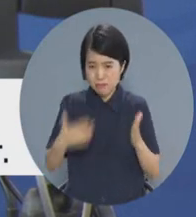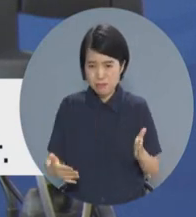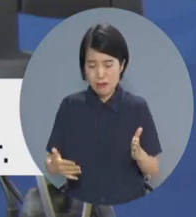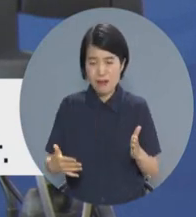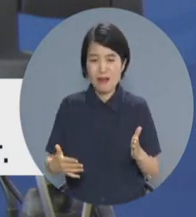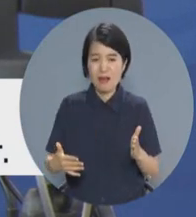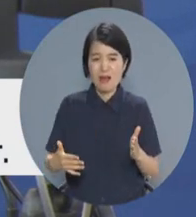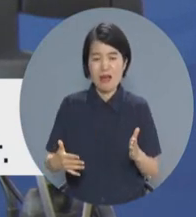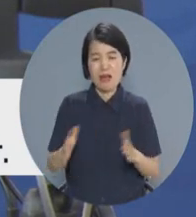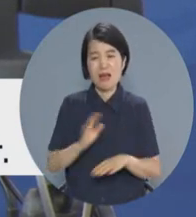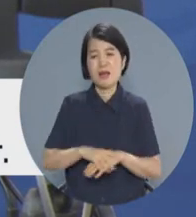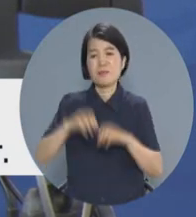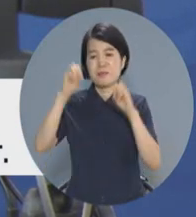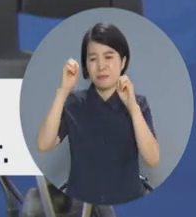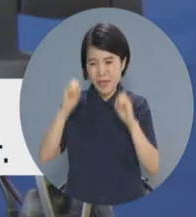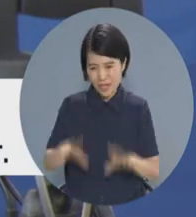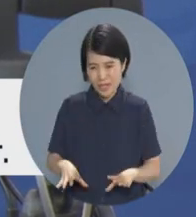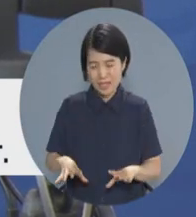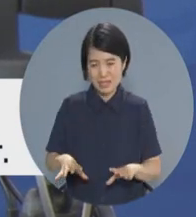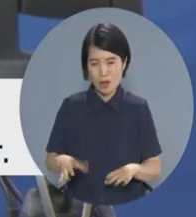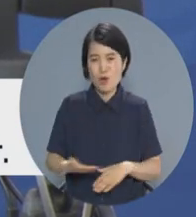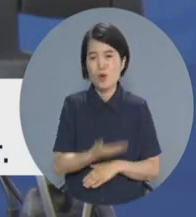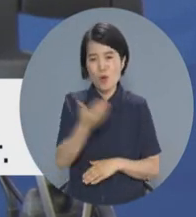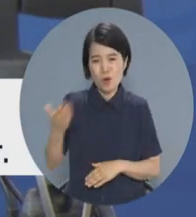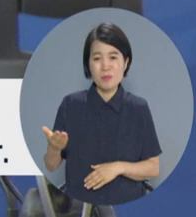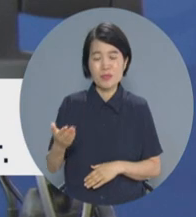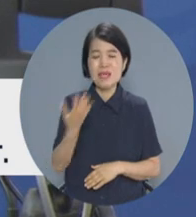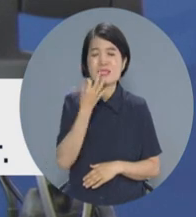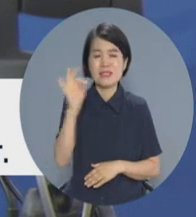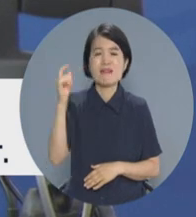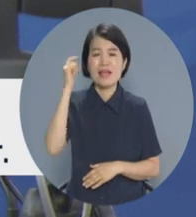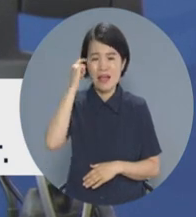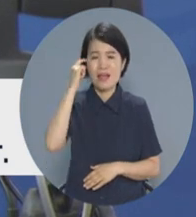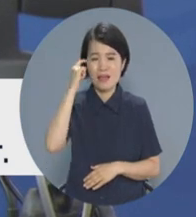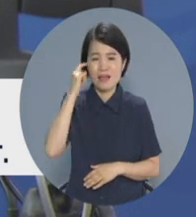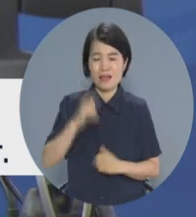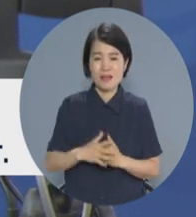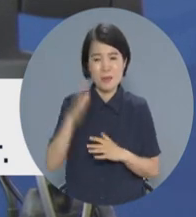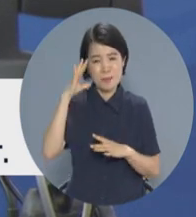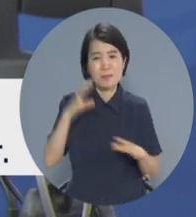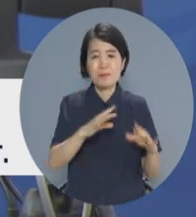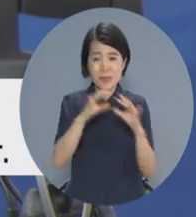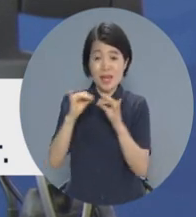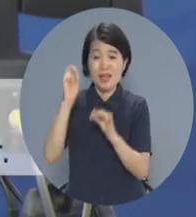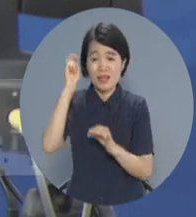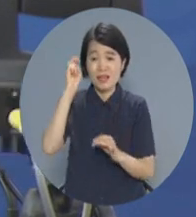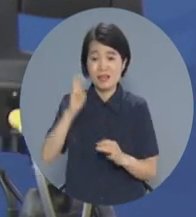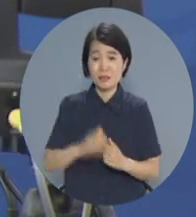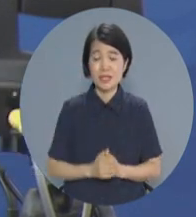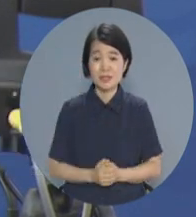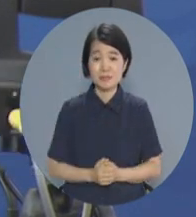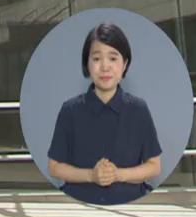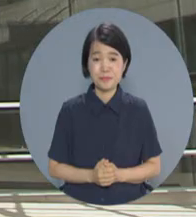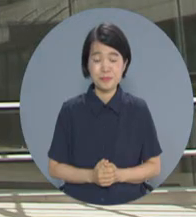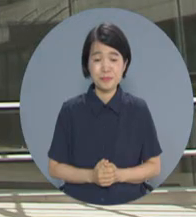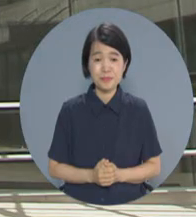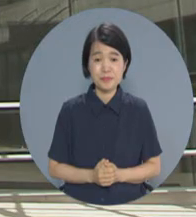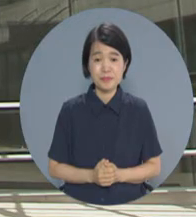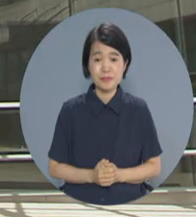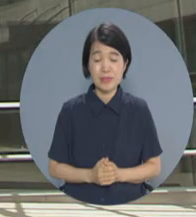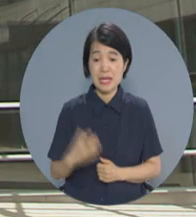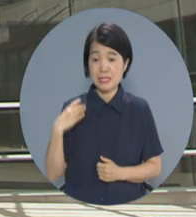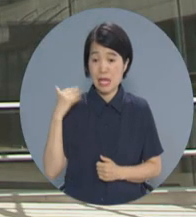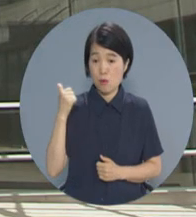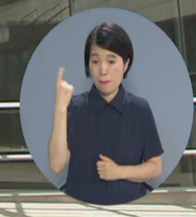결국은 소모적인 논쟁이었다고 시간이 지나면 여러분들도 아마 생각을 하시게 될 것 같습니다.